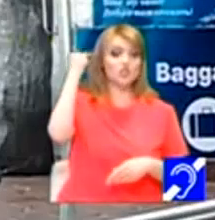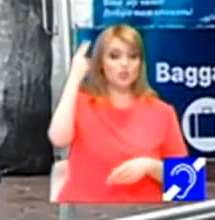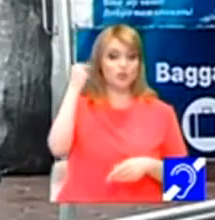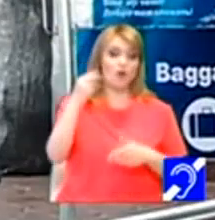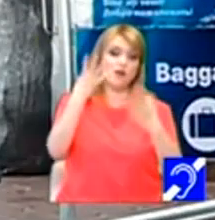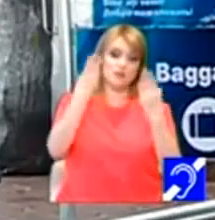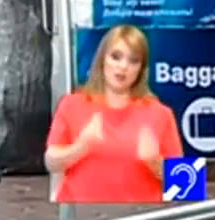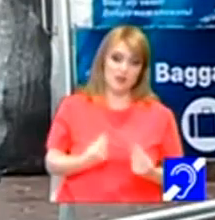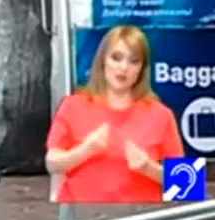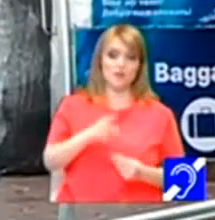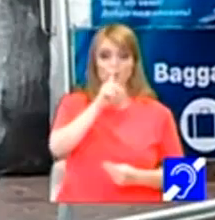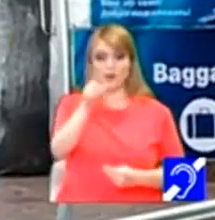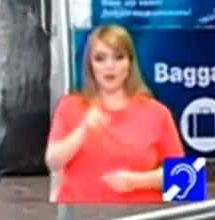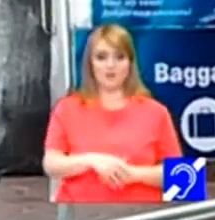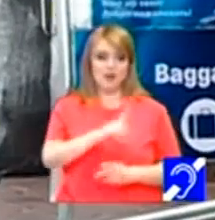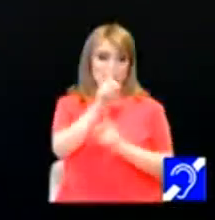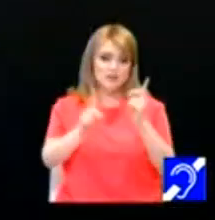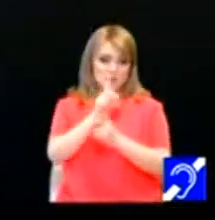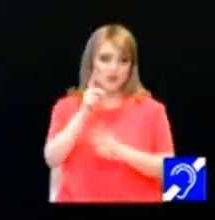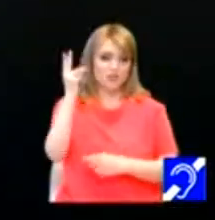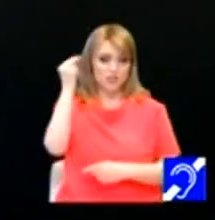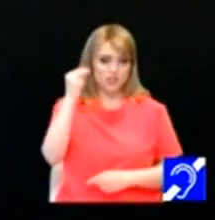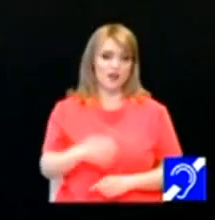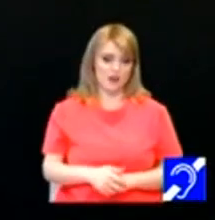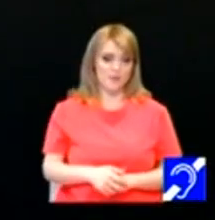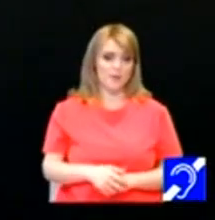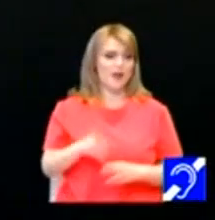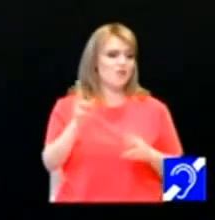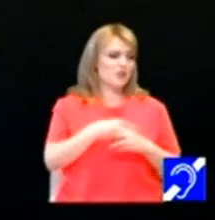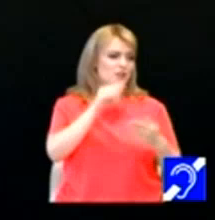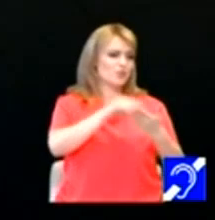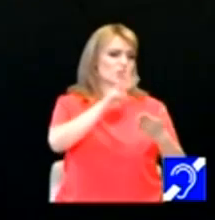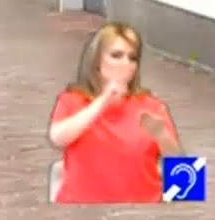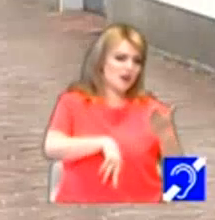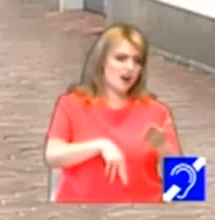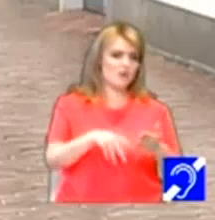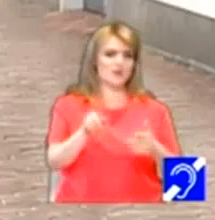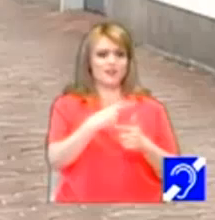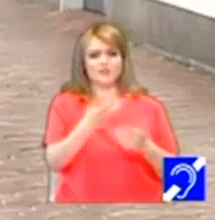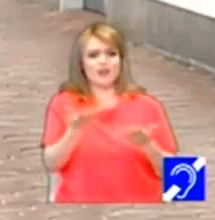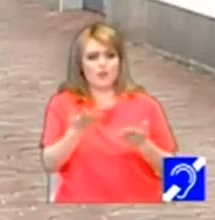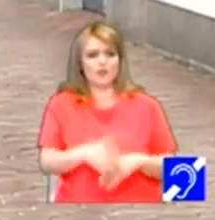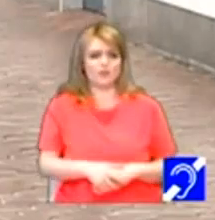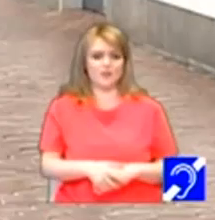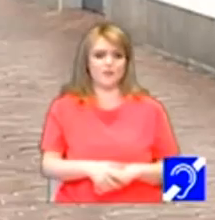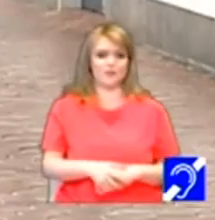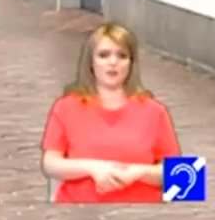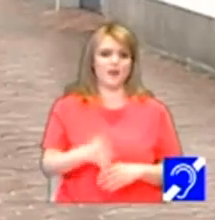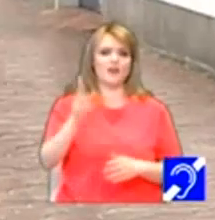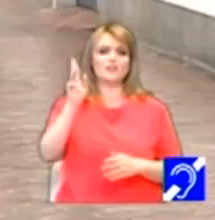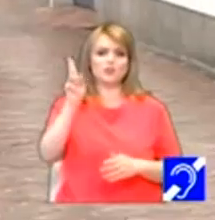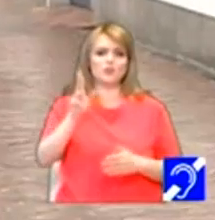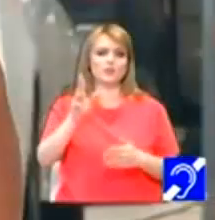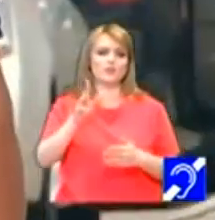prestarea serviciilor prin schimbarea datelor de zbor fără aplicarea penalităților sau emiterea voucherelor în cazul zborurilor anulate